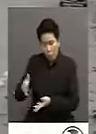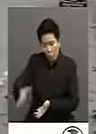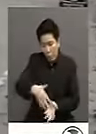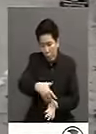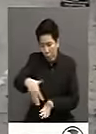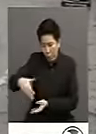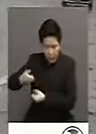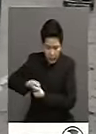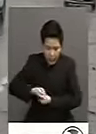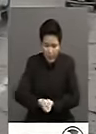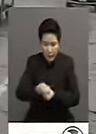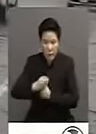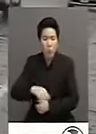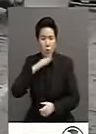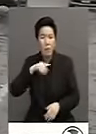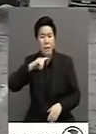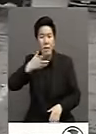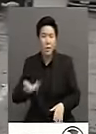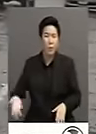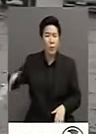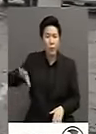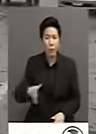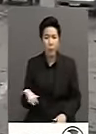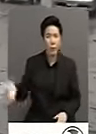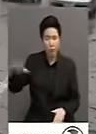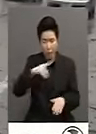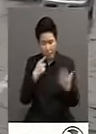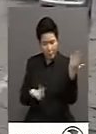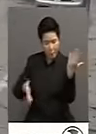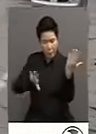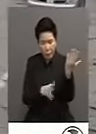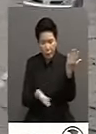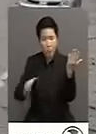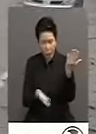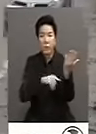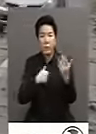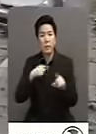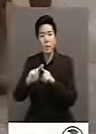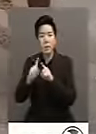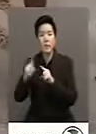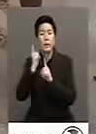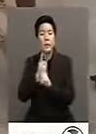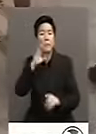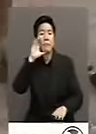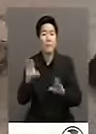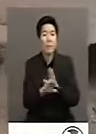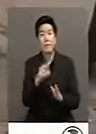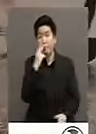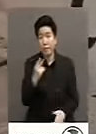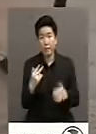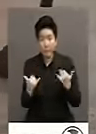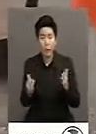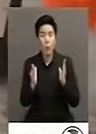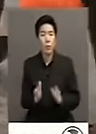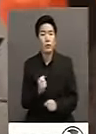นนเนื่องจากขยะตอนนี้ทะเลมันชะเข้ามานะครับแล้วก็เต็มถนนกระจัดกระจายตามภาพที่เห็นอยู่ตอนนี้นะครับส่วนกำ